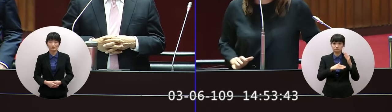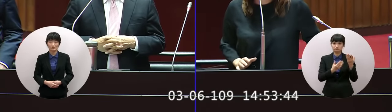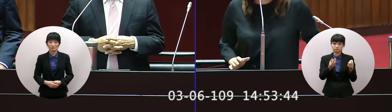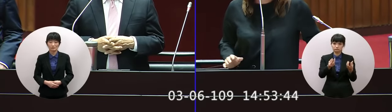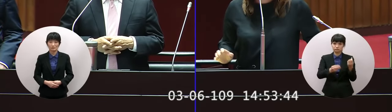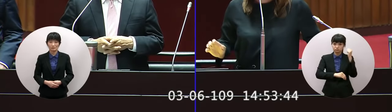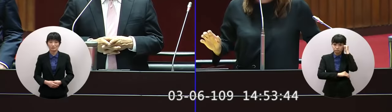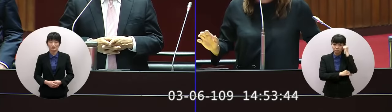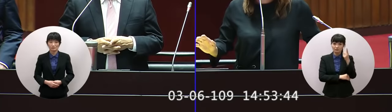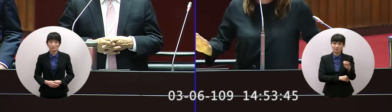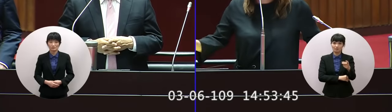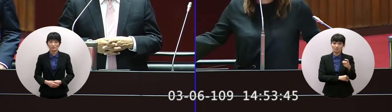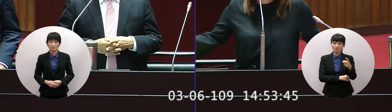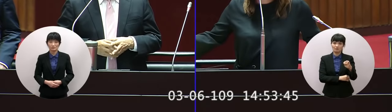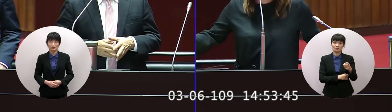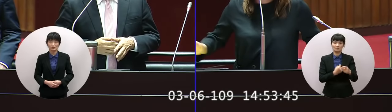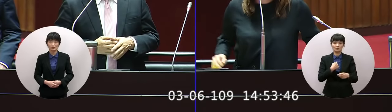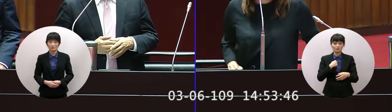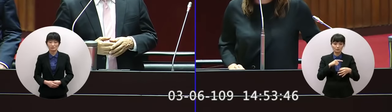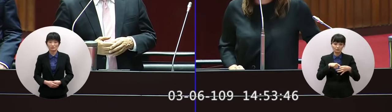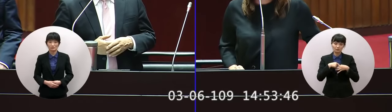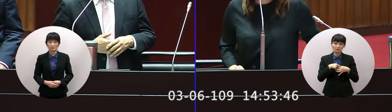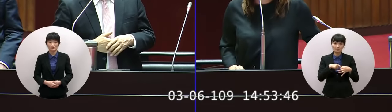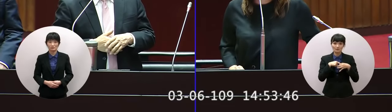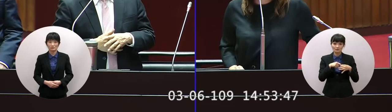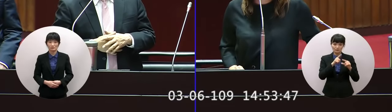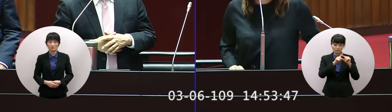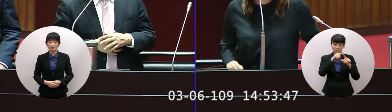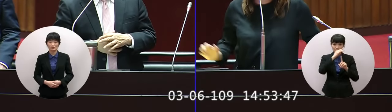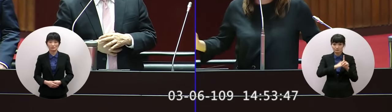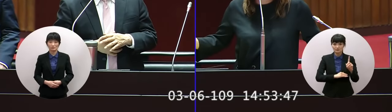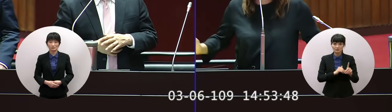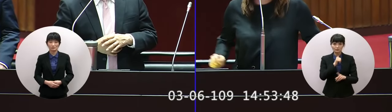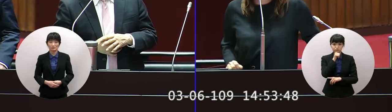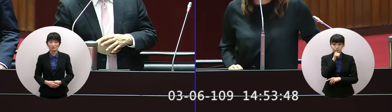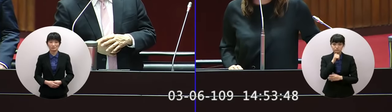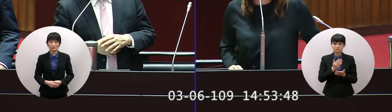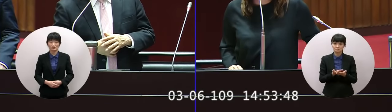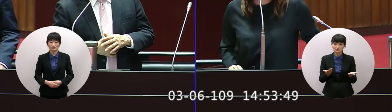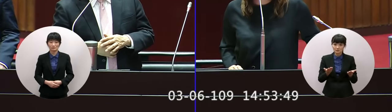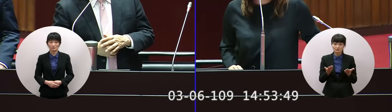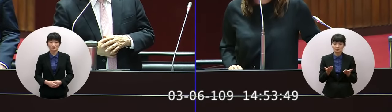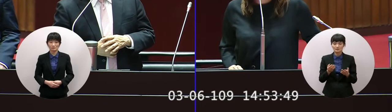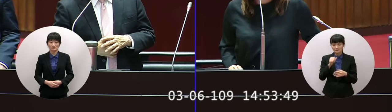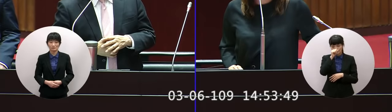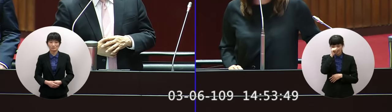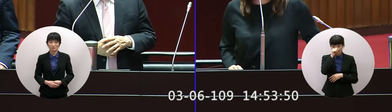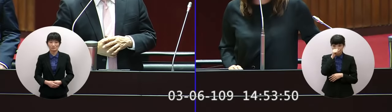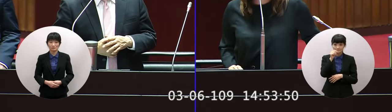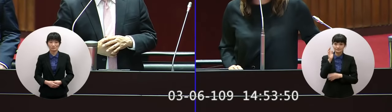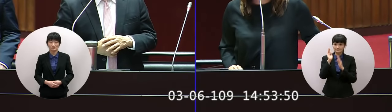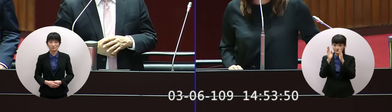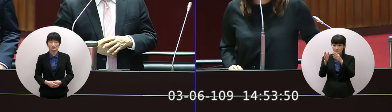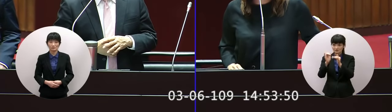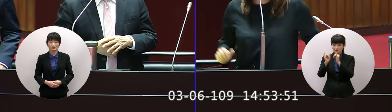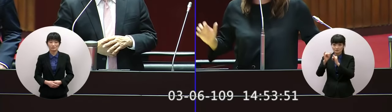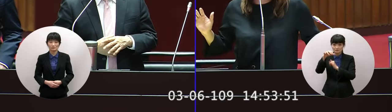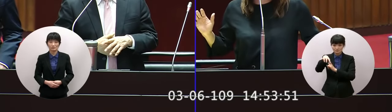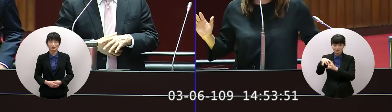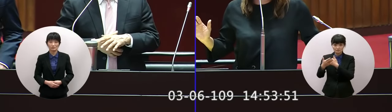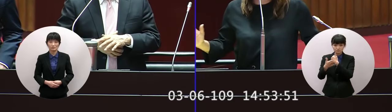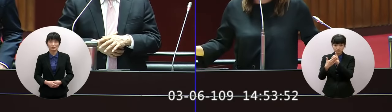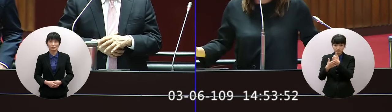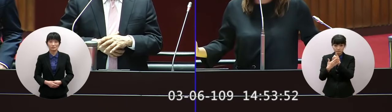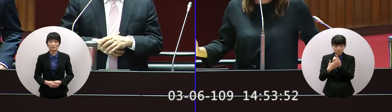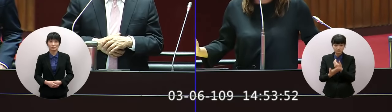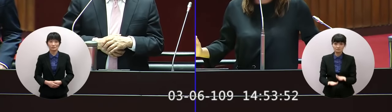没有办法住，以后就让政府照顾，去找社会处来帮忙，有必要这样吗？今天我